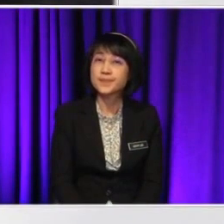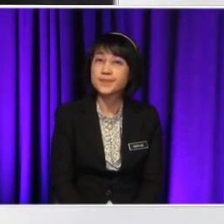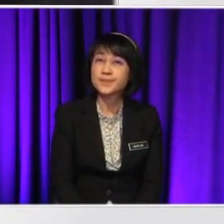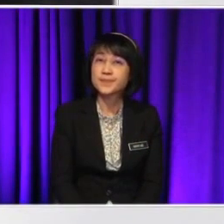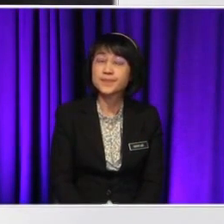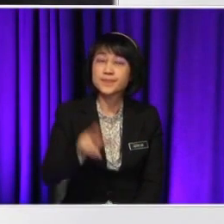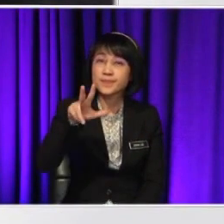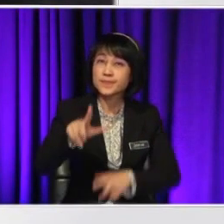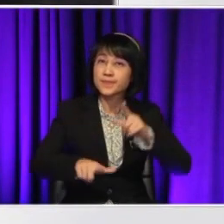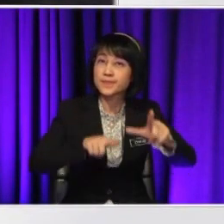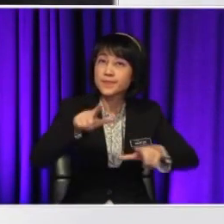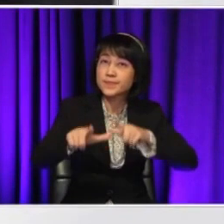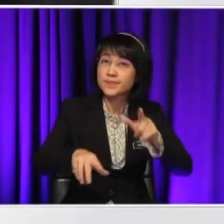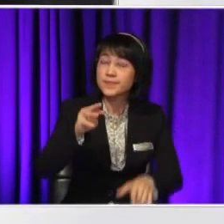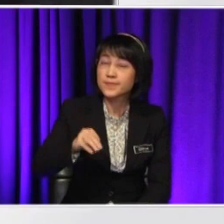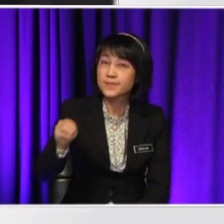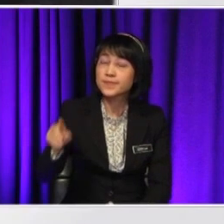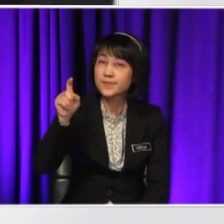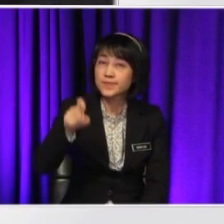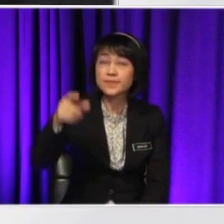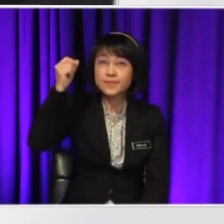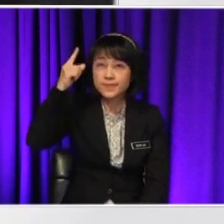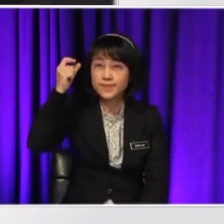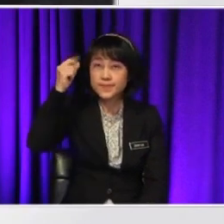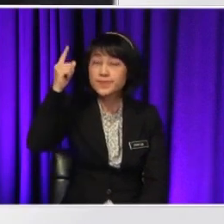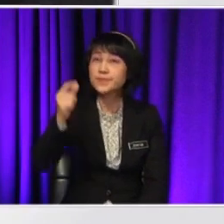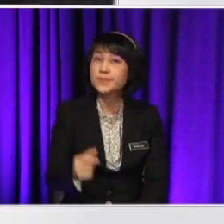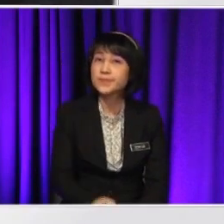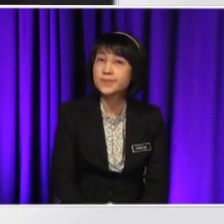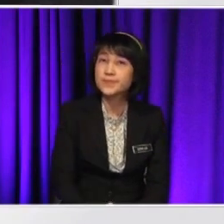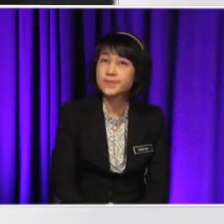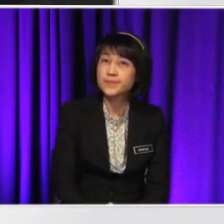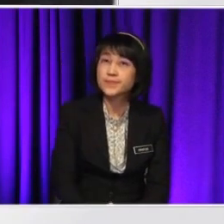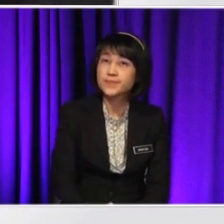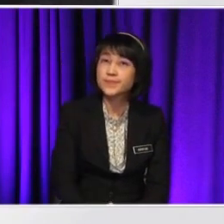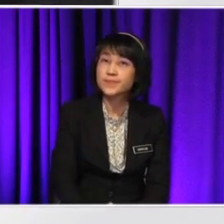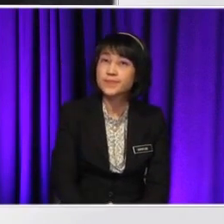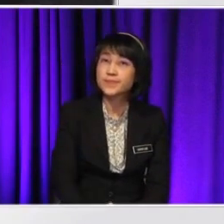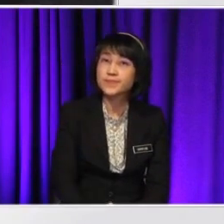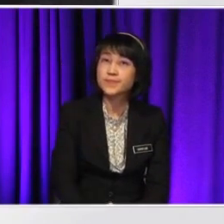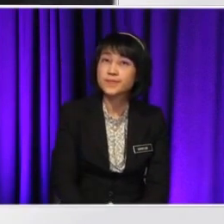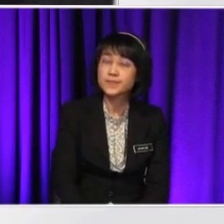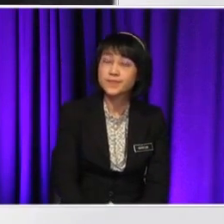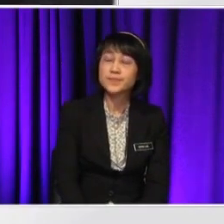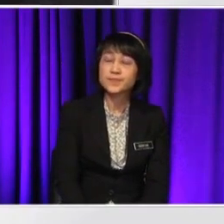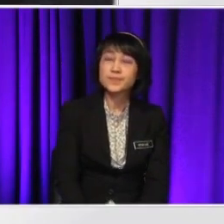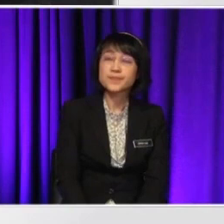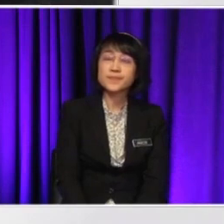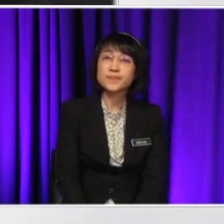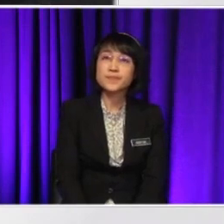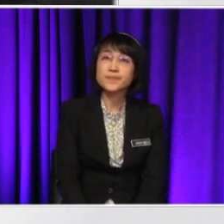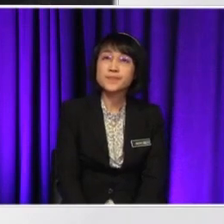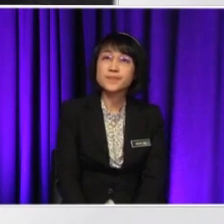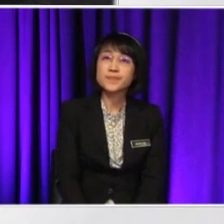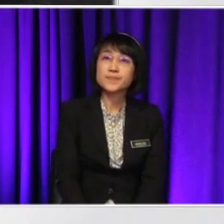tiga langkah yang murid kena kuasai. Okey, thumbnail ni adalah lakaran kenet. Kejap lagi cikgu tunjuk. Baik cikgu.